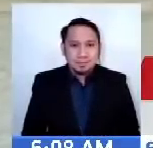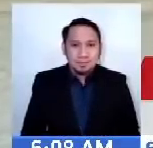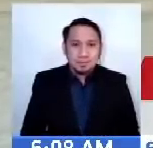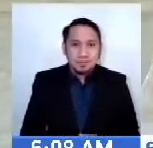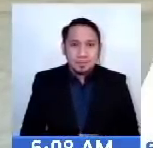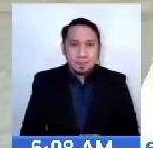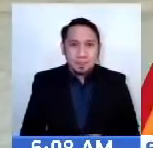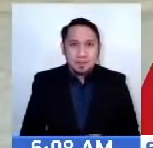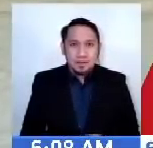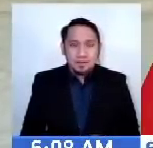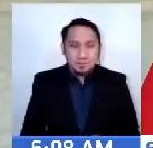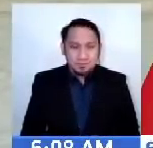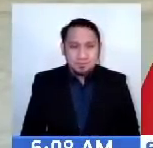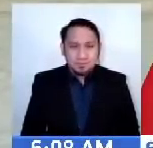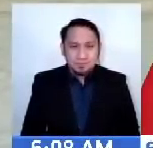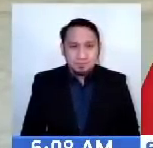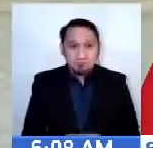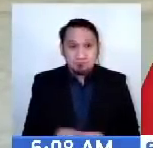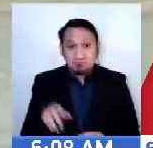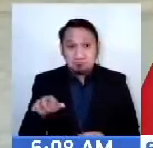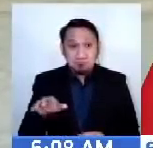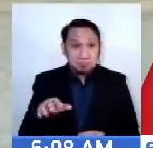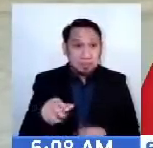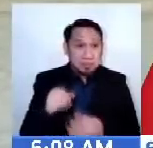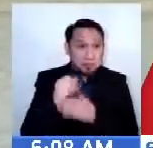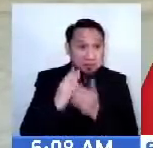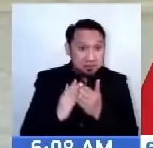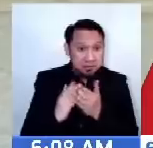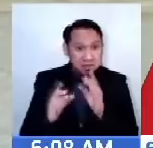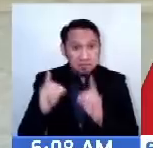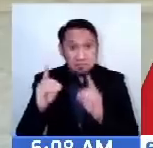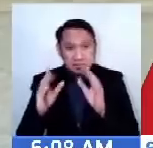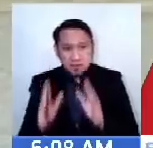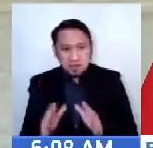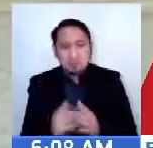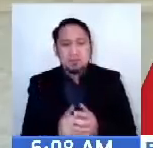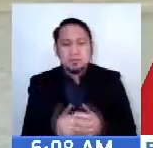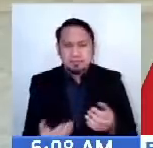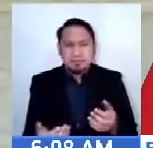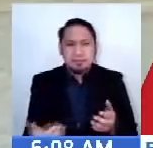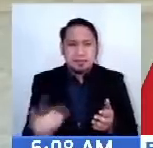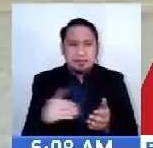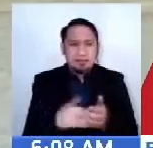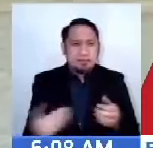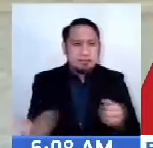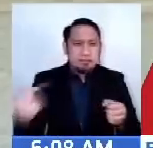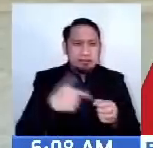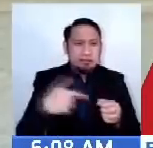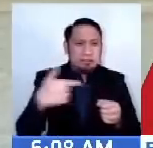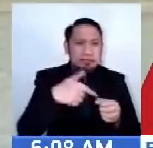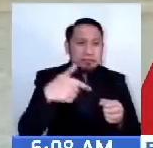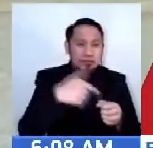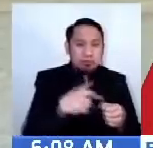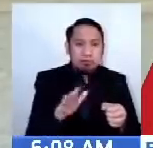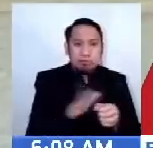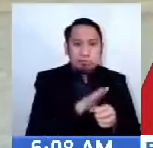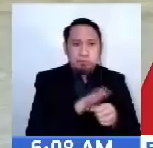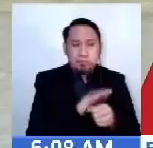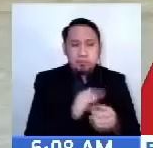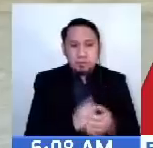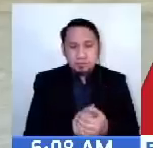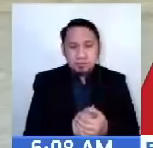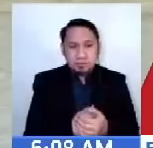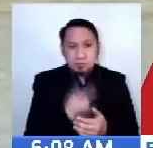Igan, nagpapakarga na ng krudo ang ilang motorista bago ipatupad ang oil price hike bukas. Ang ilan sa kanila may mga